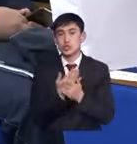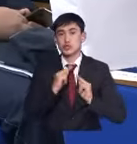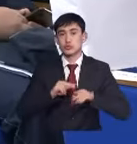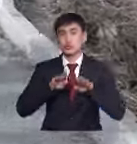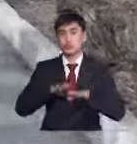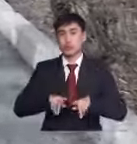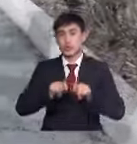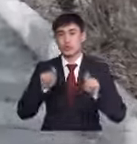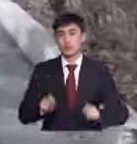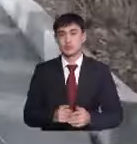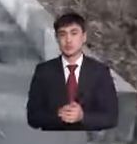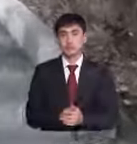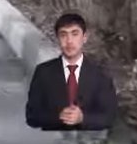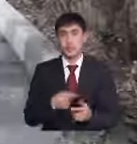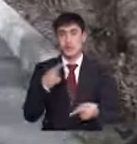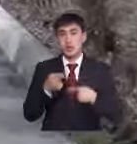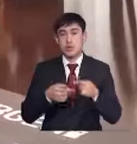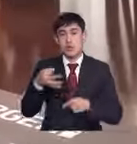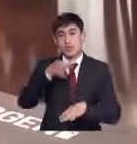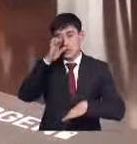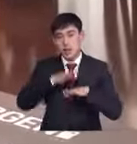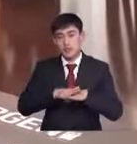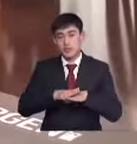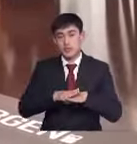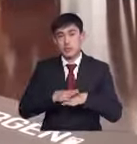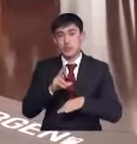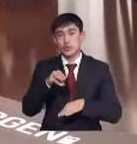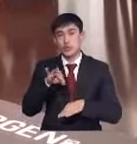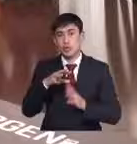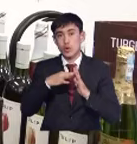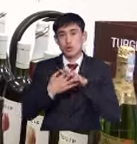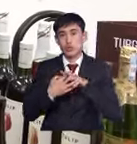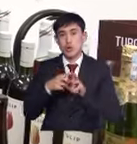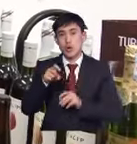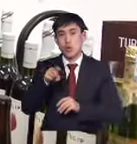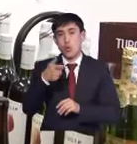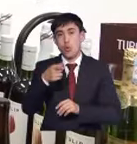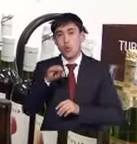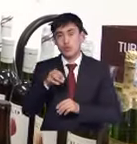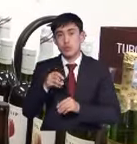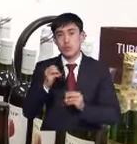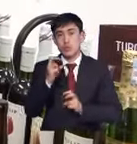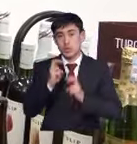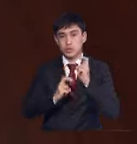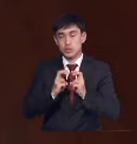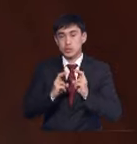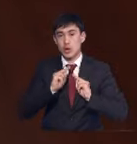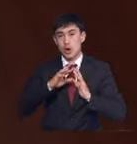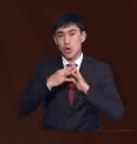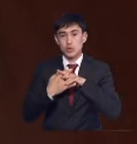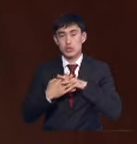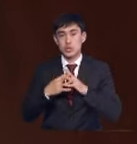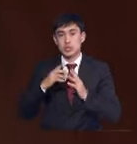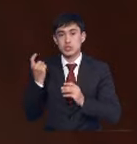орны ашылды. Келесі кезекте облыс әкімі атпасын Түрген ауылындағы Gold Product өндіріс орнына бұрды. Мұнда ауыл шаруашылығы өнімдері